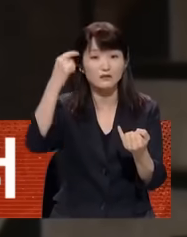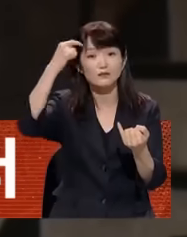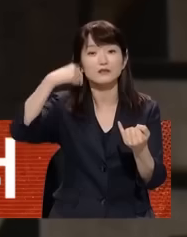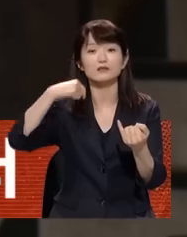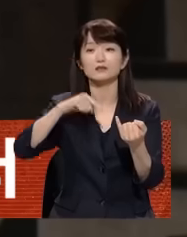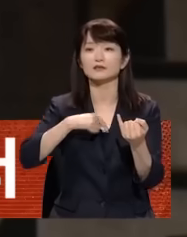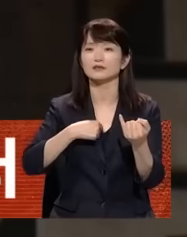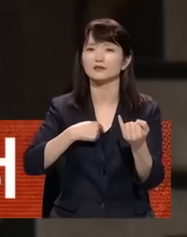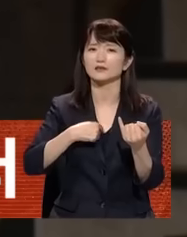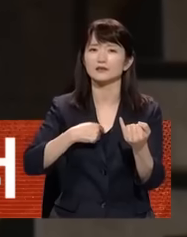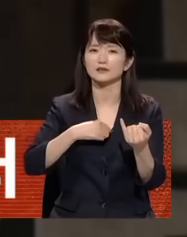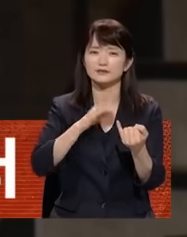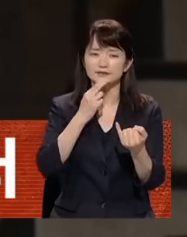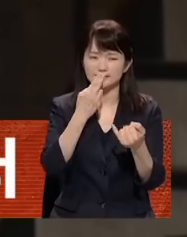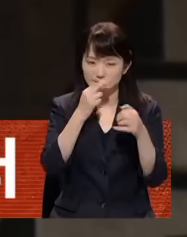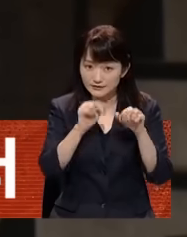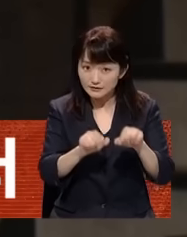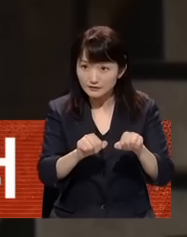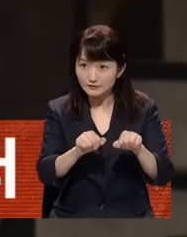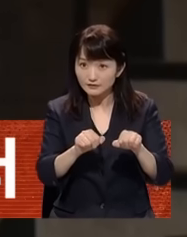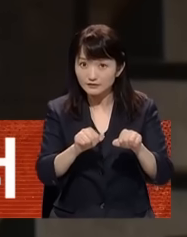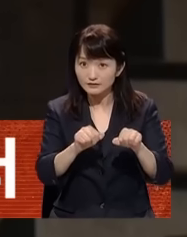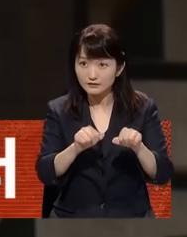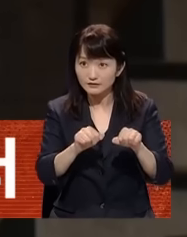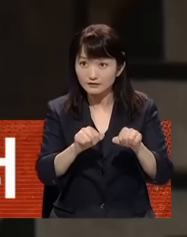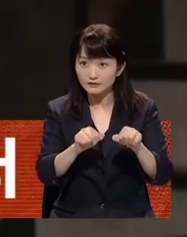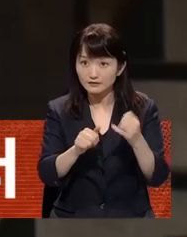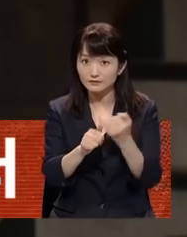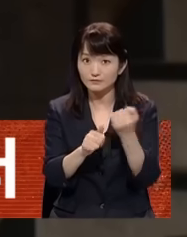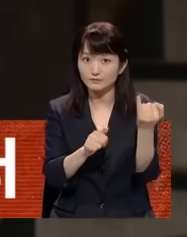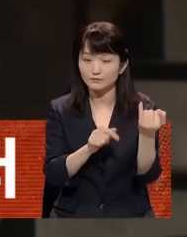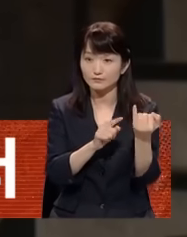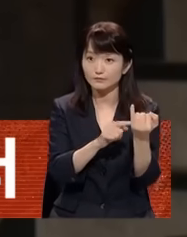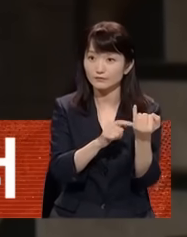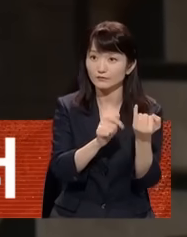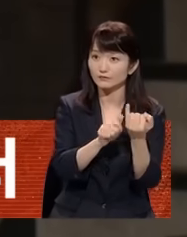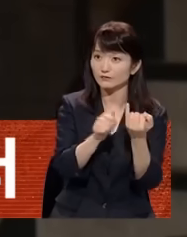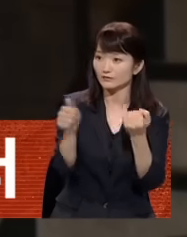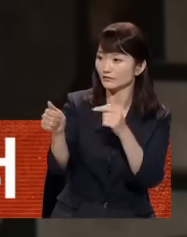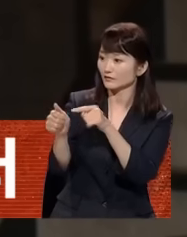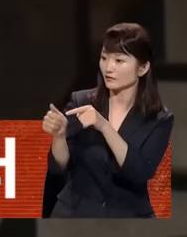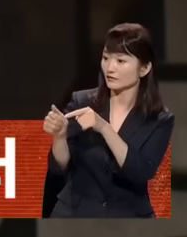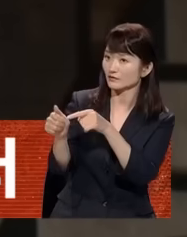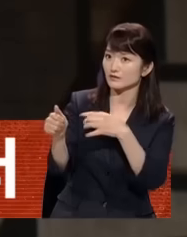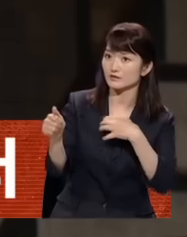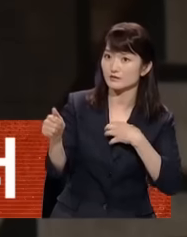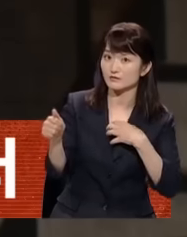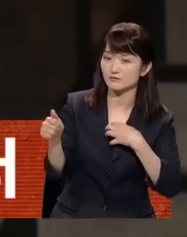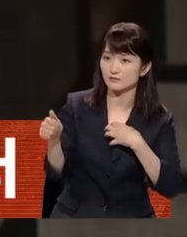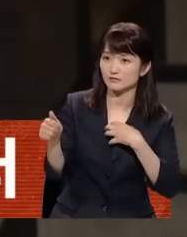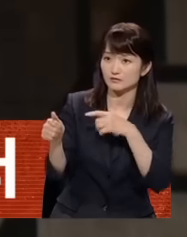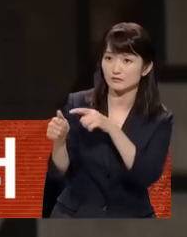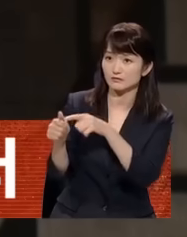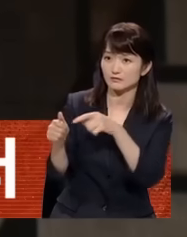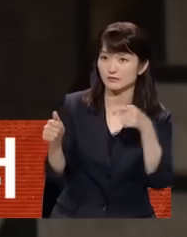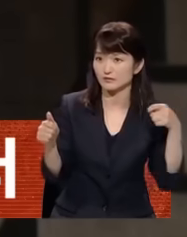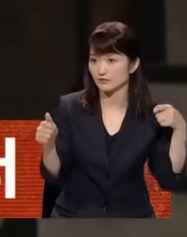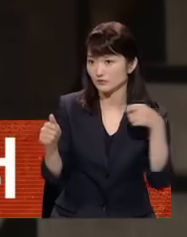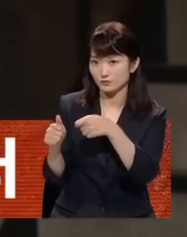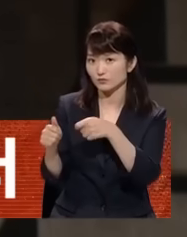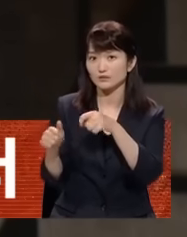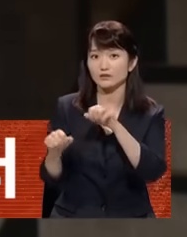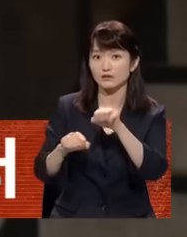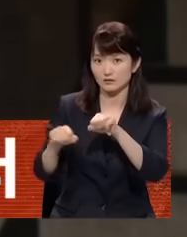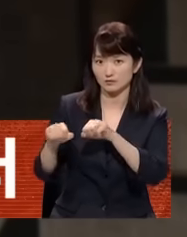드는가 하면 정말 내가 살아야지라는 생각이 드는 순간이 부인이 남편에게 굉장히 위험한 그런 남편을 죽이는 행동을